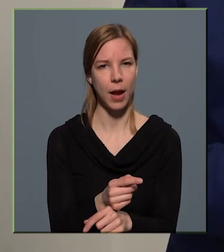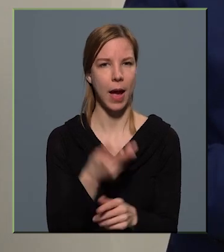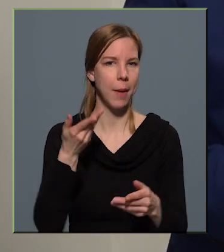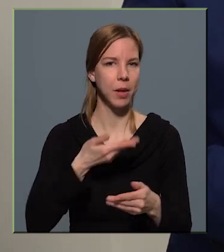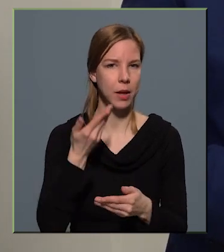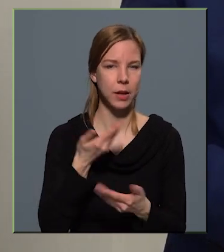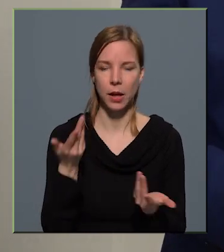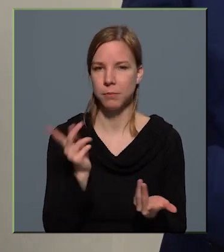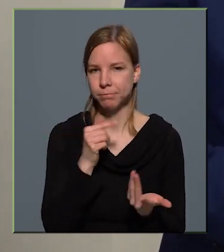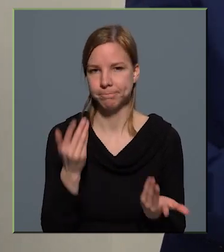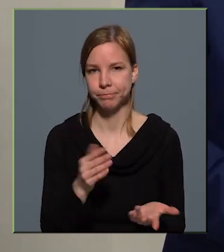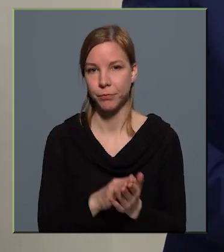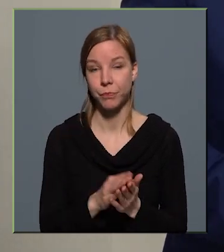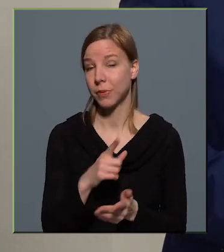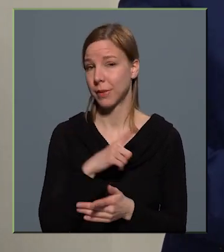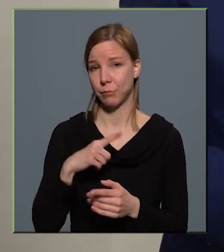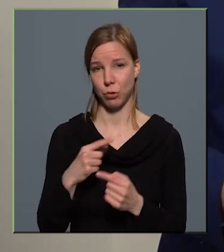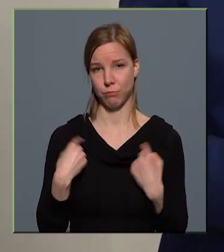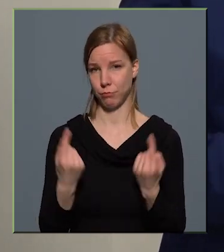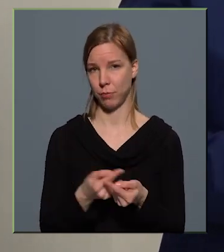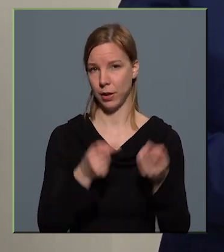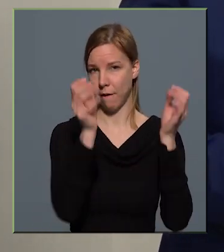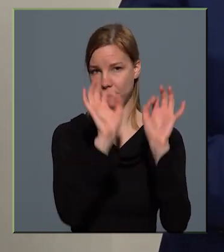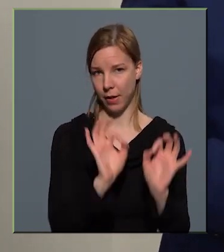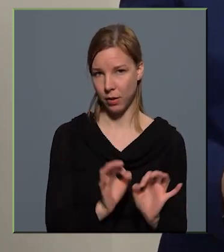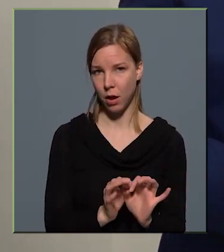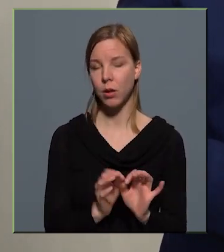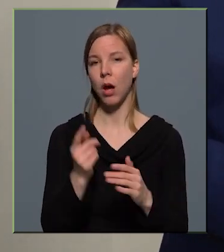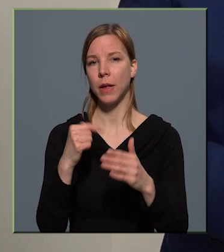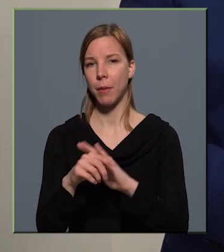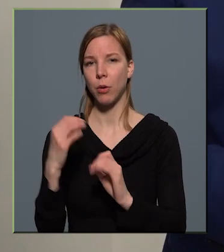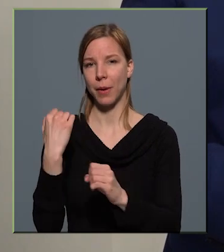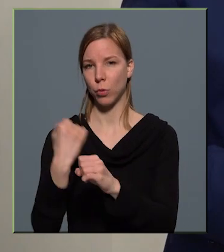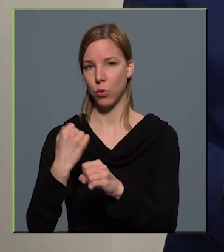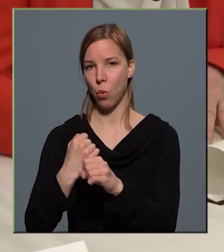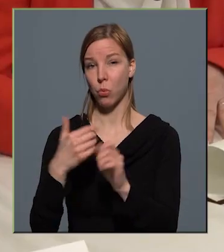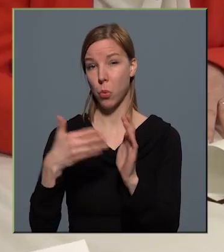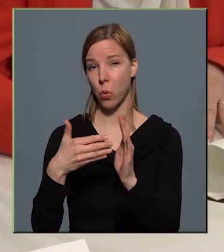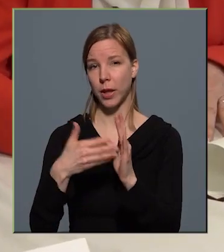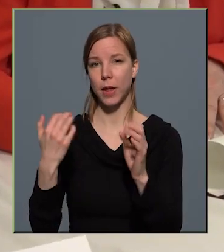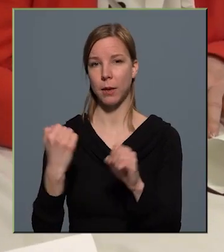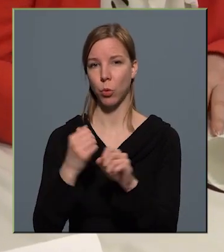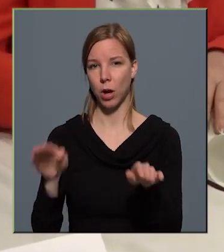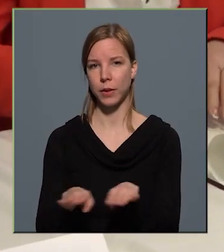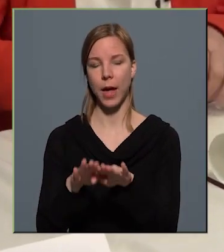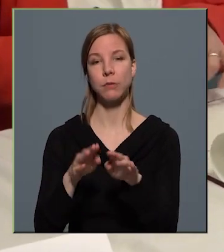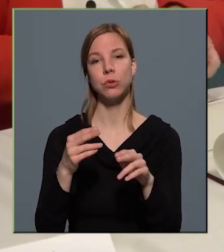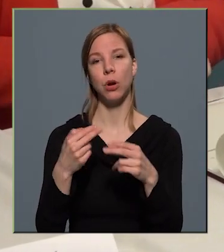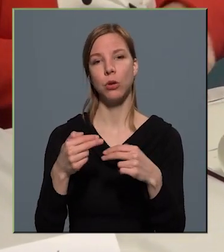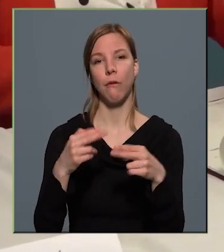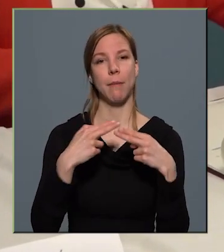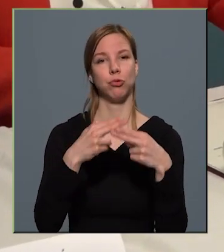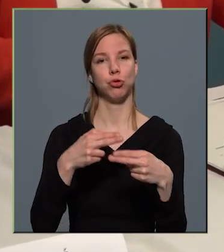megemlíteni azt, hogy nem csak mi, mint vállalat, hanem a vállalatban dolgozó 5000 munkatárs szintúgy segít a